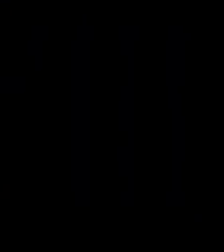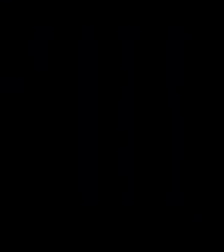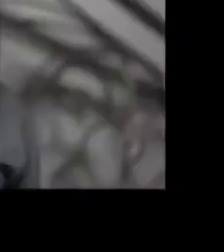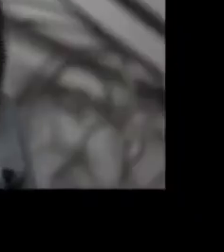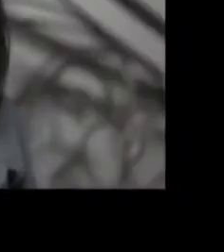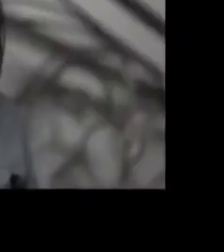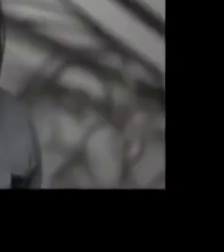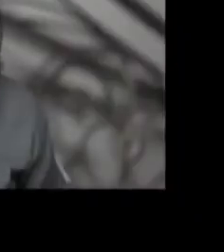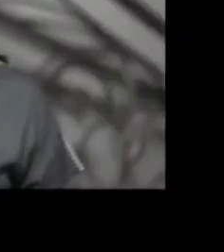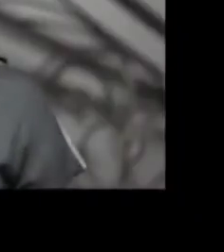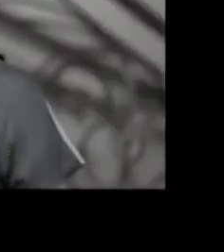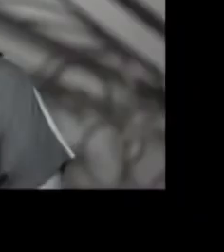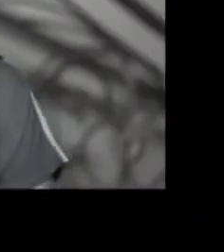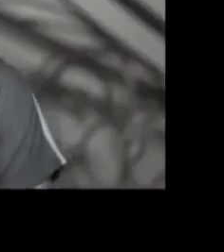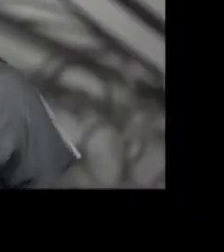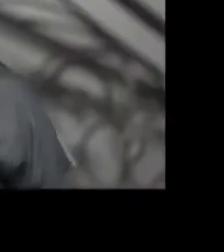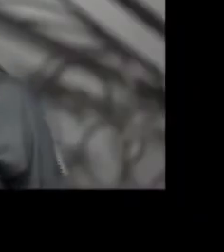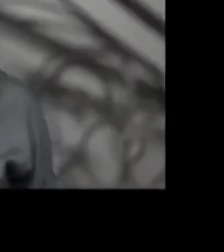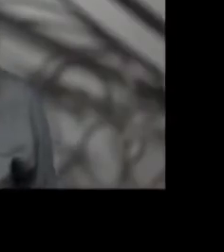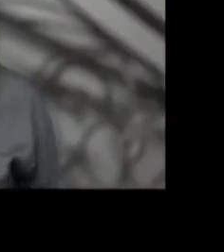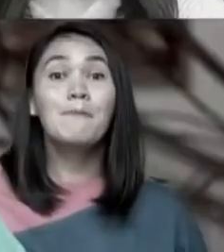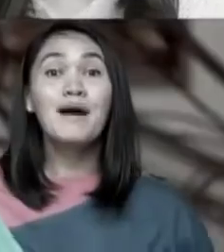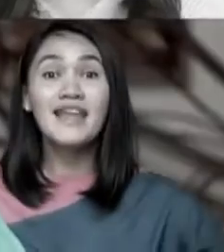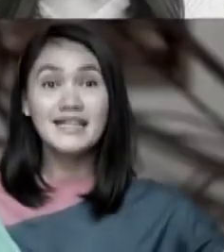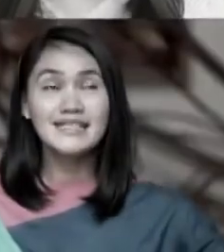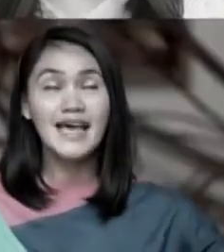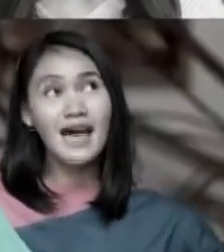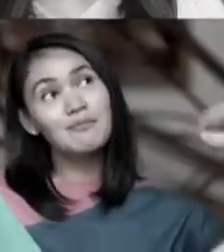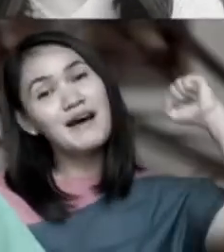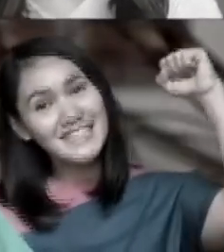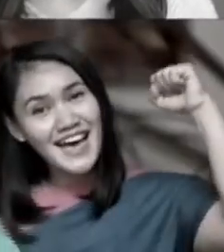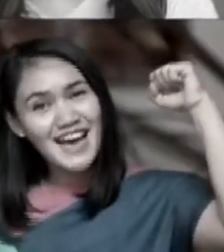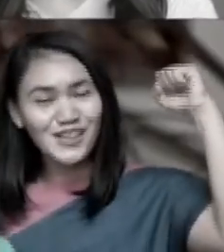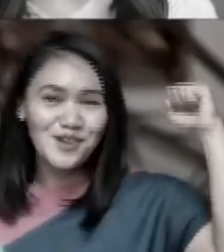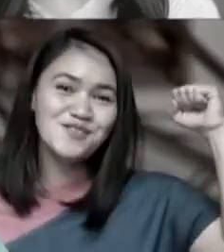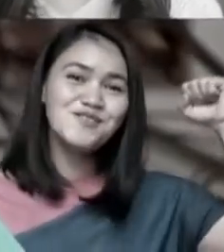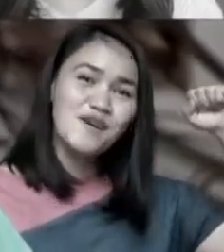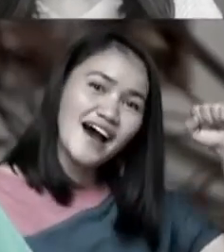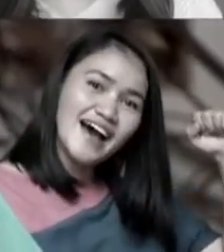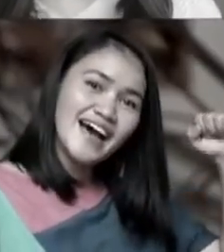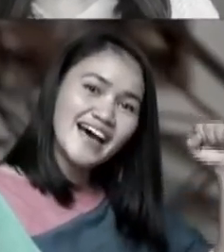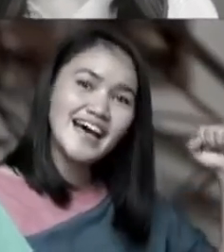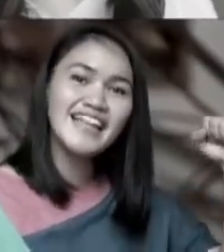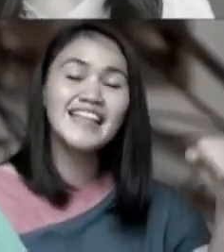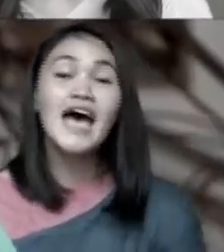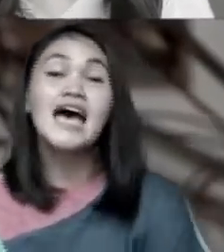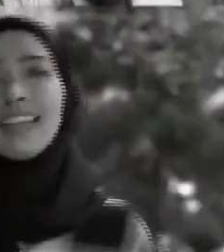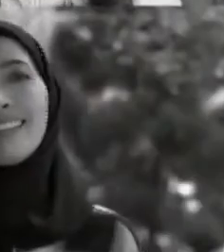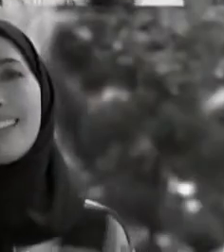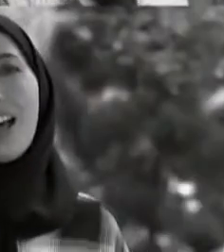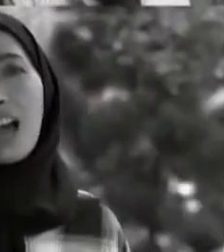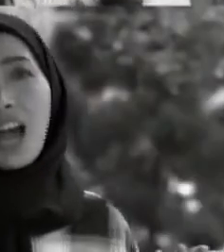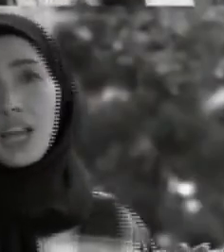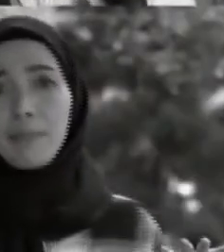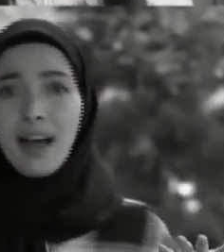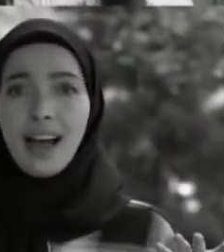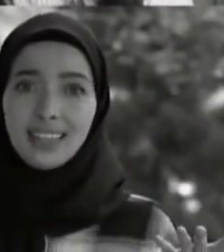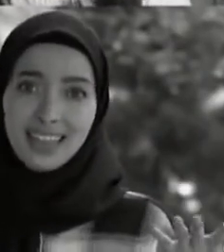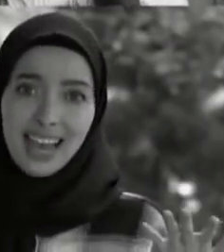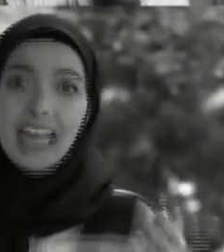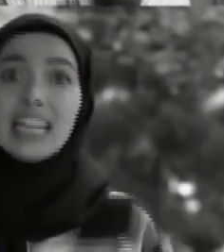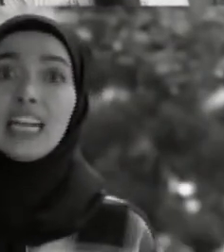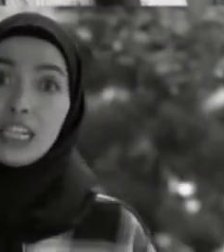raih bahagia dengan iman, aman, imun. Badan sehat, bangsa kuat. Kita